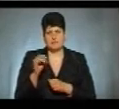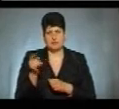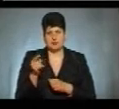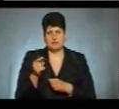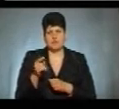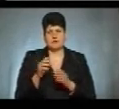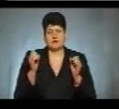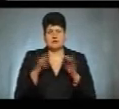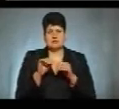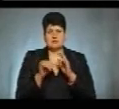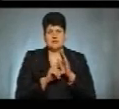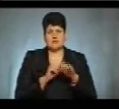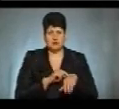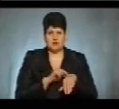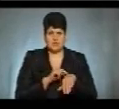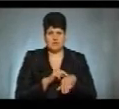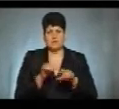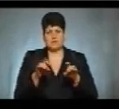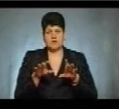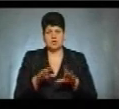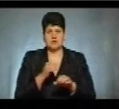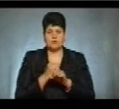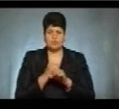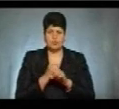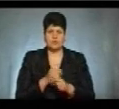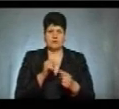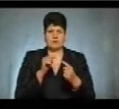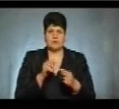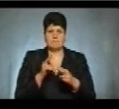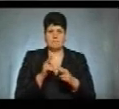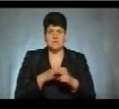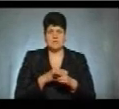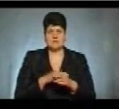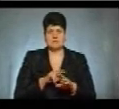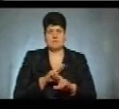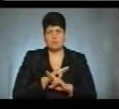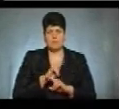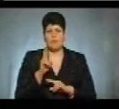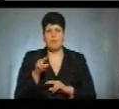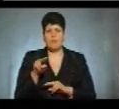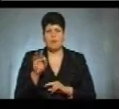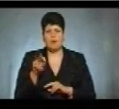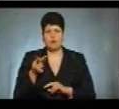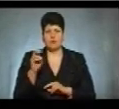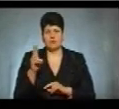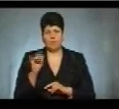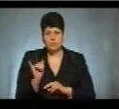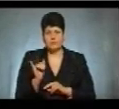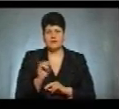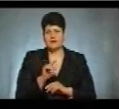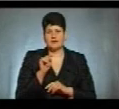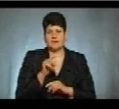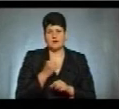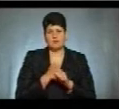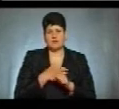Ідея виникла в самих бійців. Вони вирішили зробити на противагу безсмертному полку, але не в такому форматі, як роблять це наші, можна